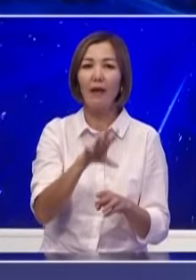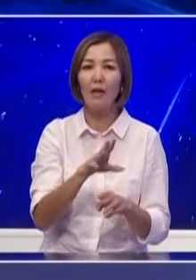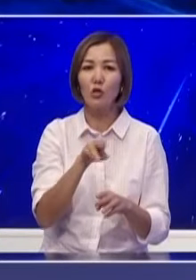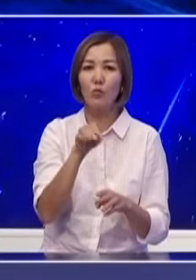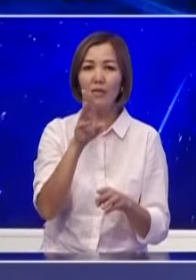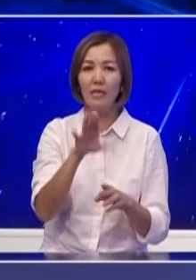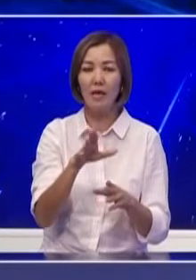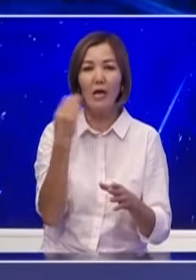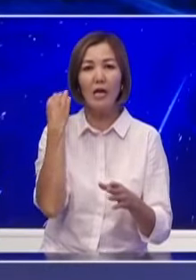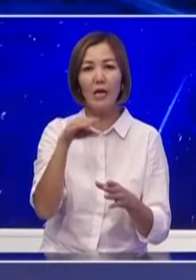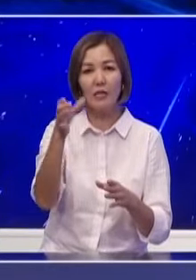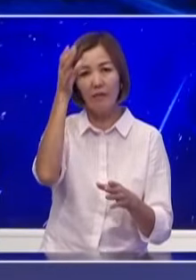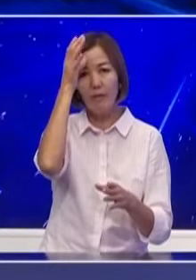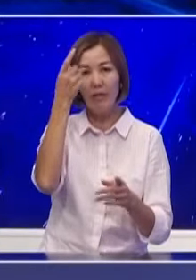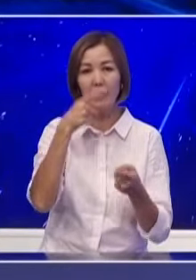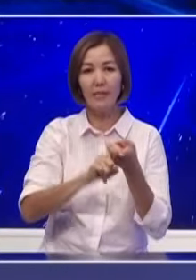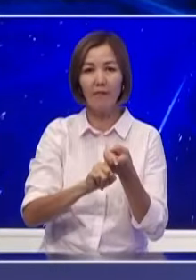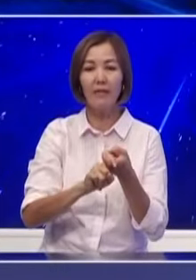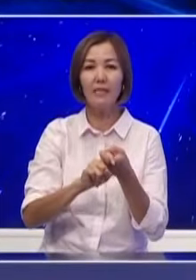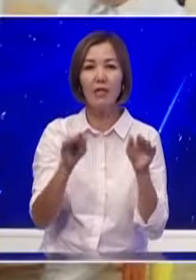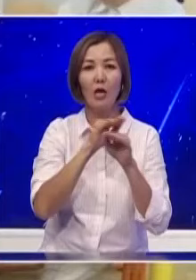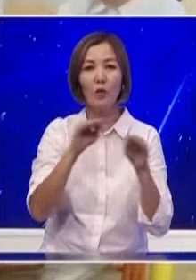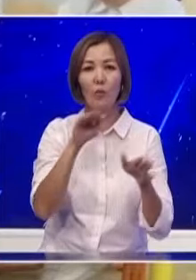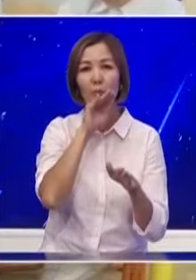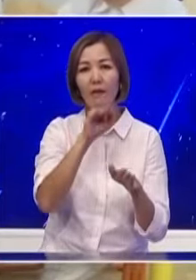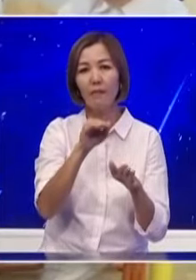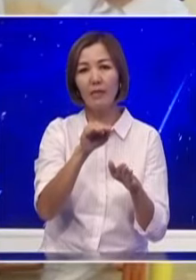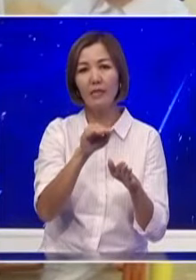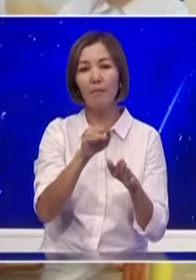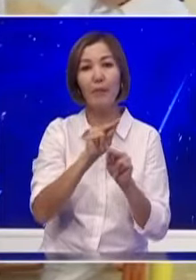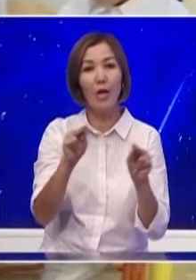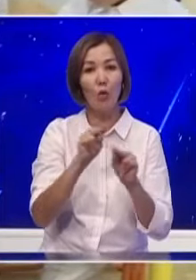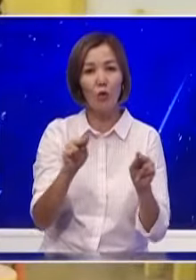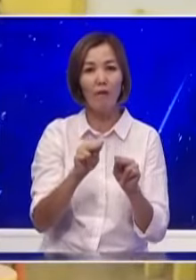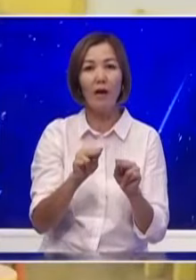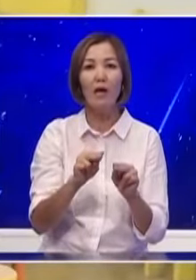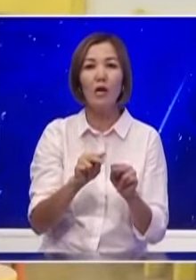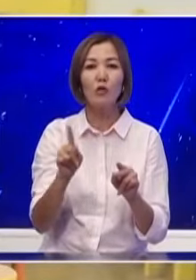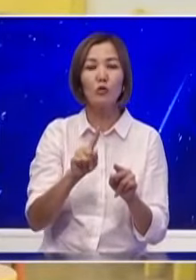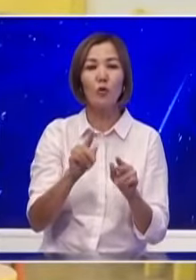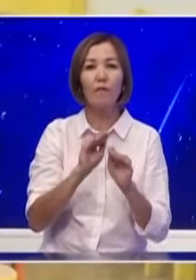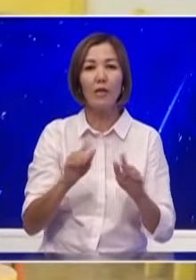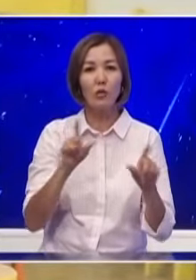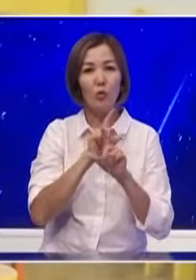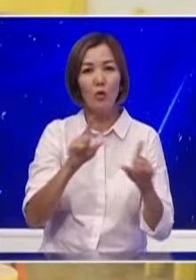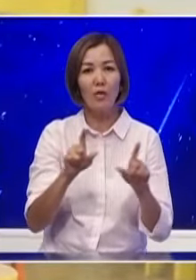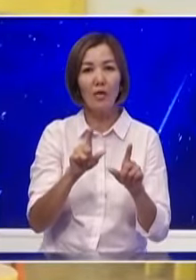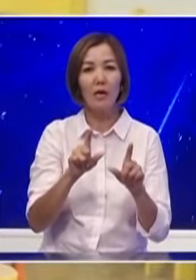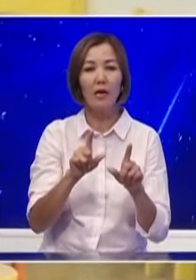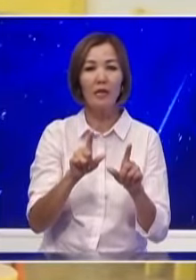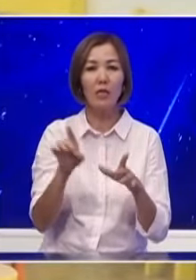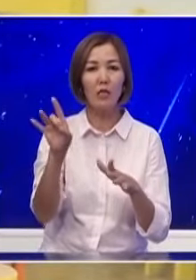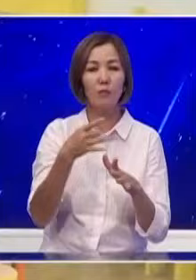Жумадильдаева. Качество образования напрямую зависит от уровня профессиональной компетентности педагогов. Отметим, что в дошкольных